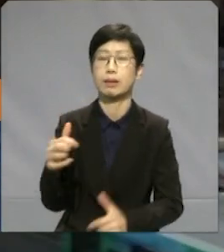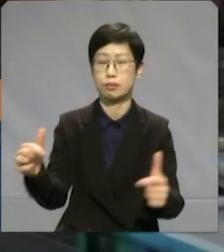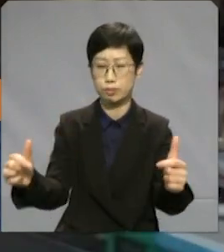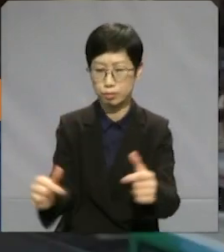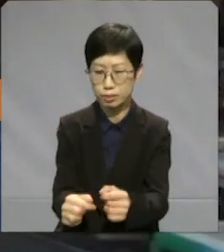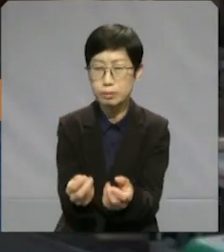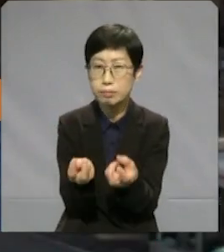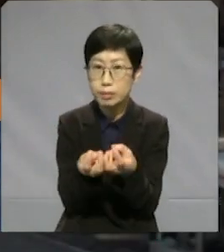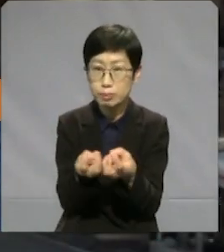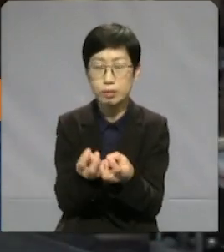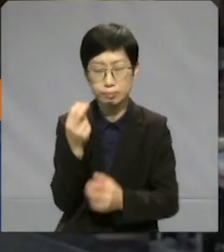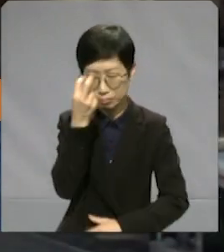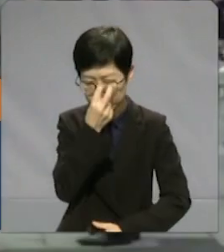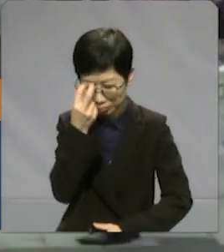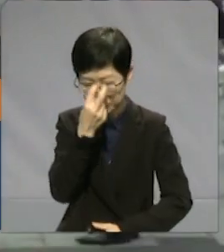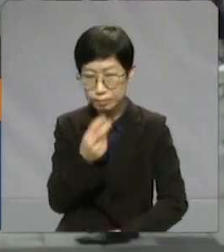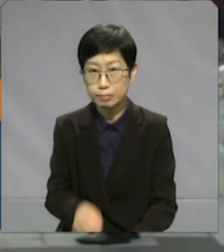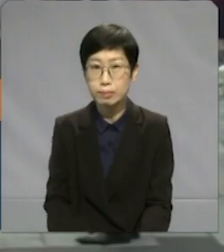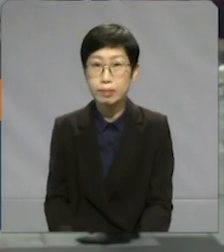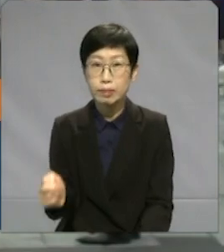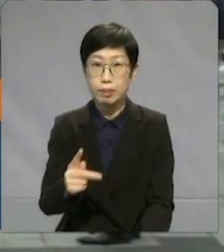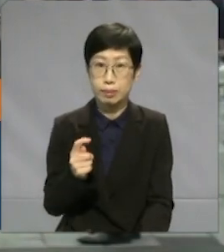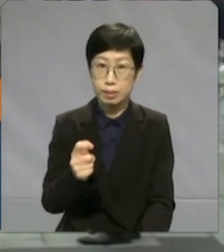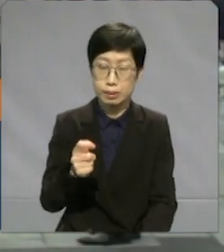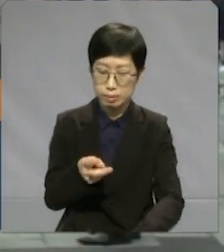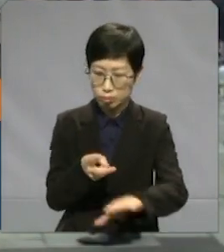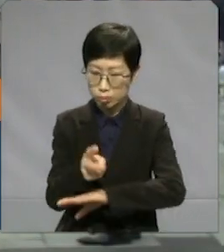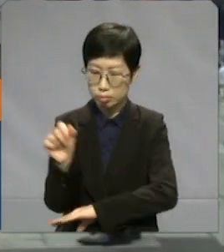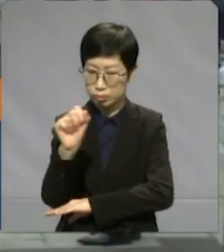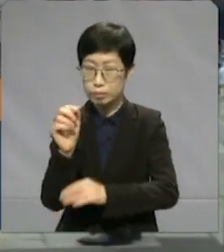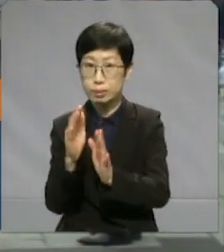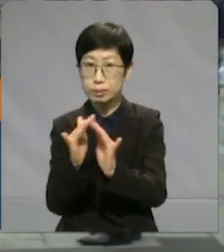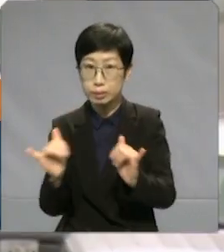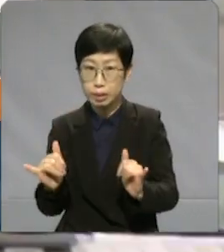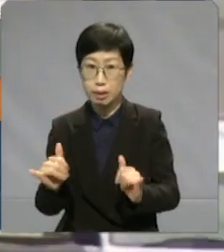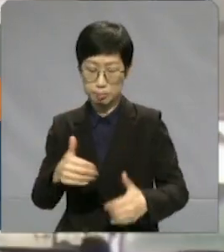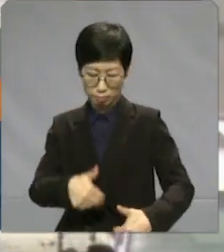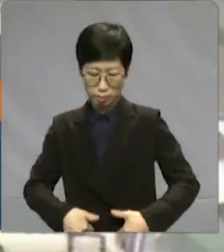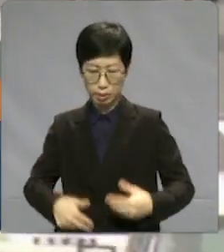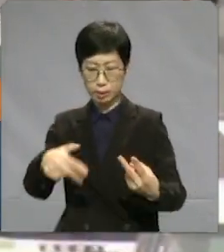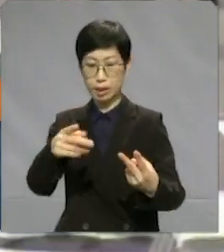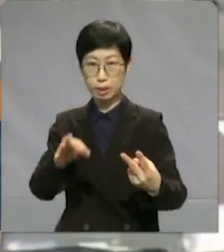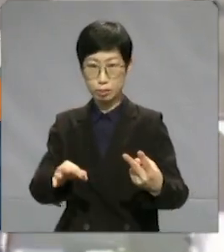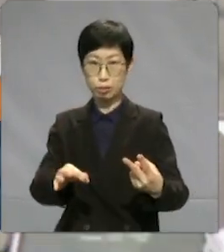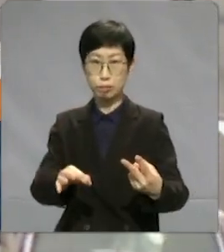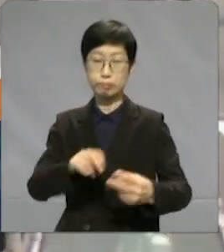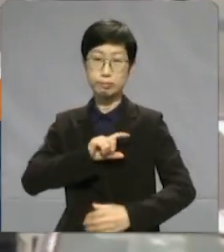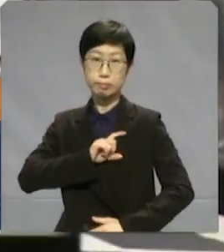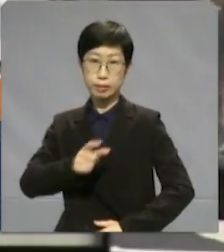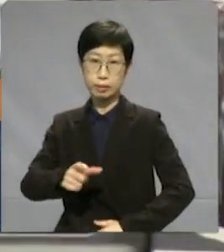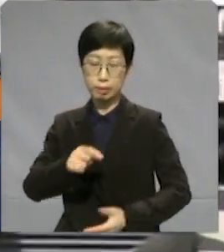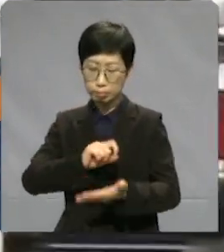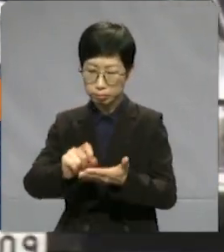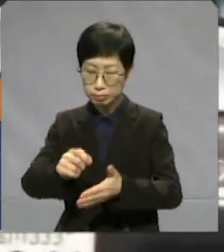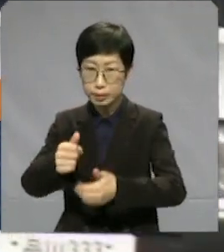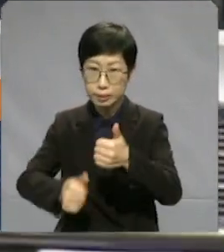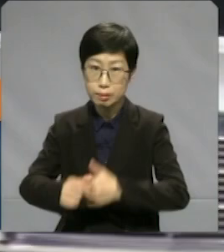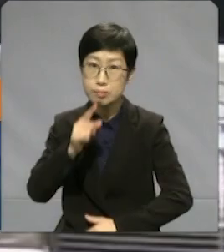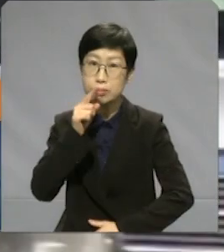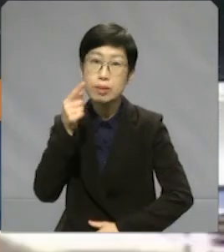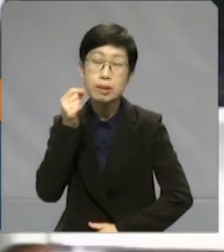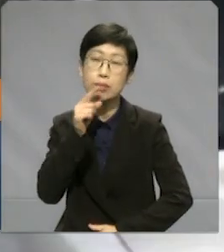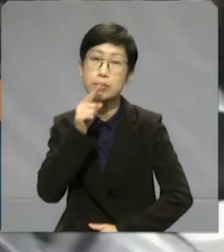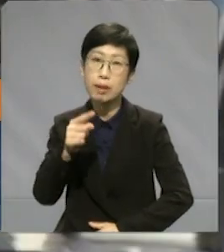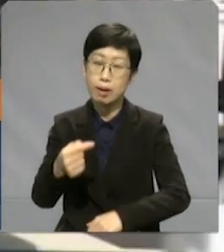방안을 검토하기로 했습니다. 또 택시와 버스 운전에 필요한 2종 면허 학과 시험을 일본어뿐만 아니라